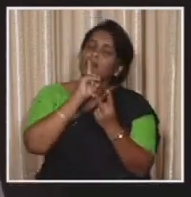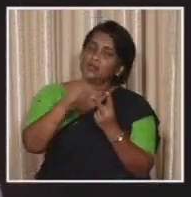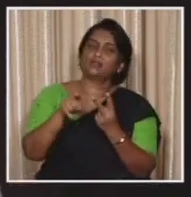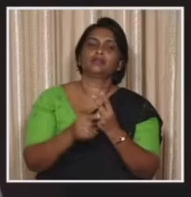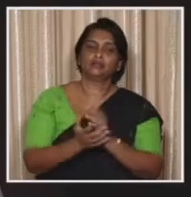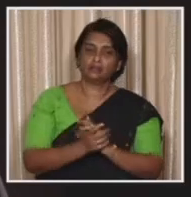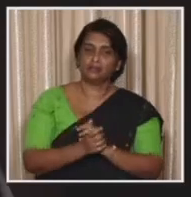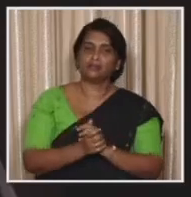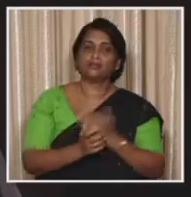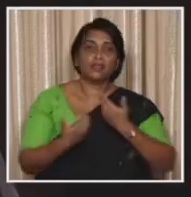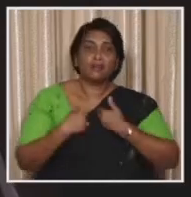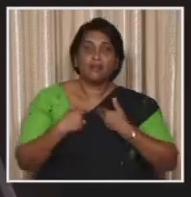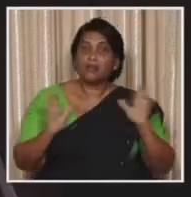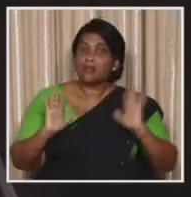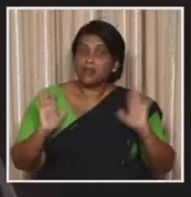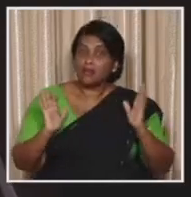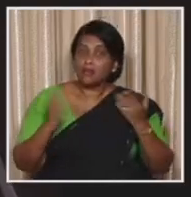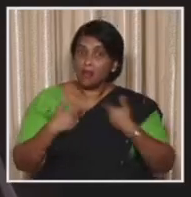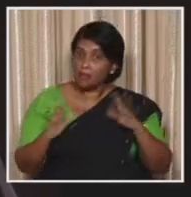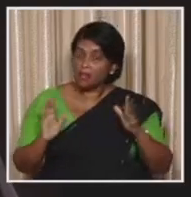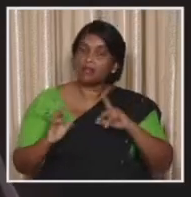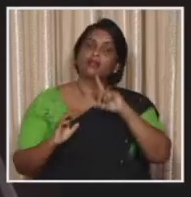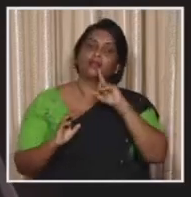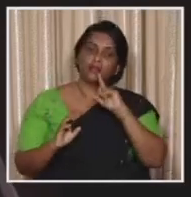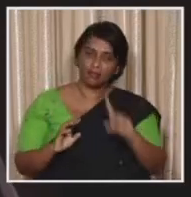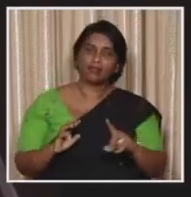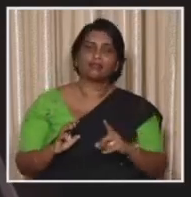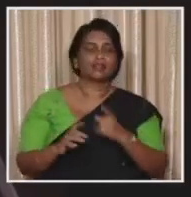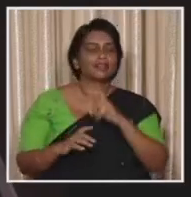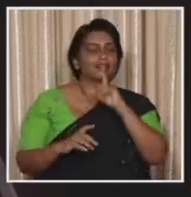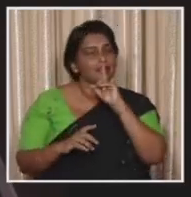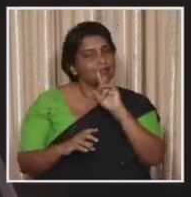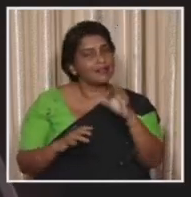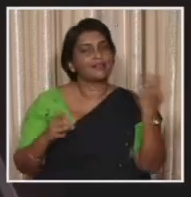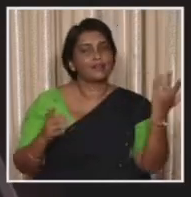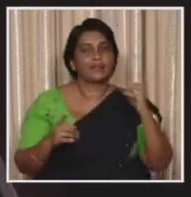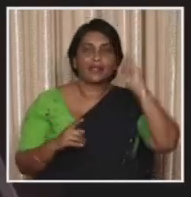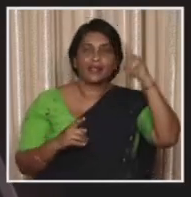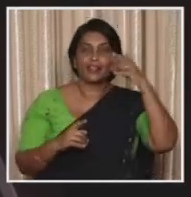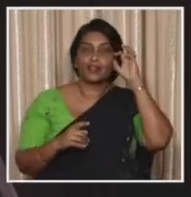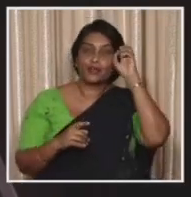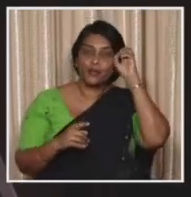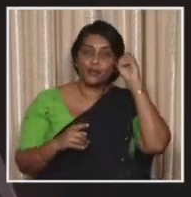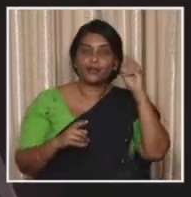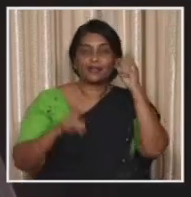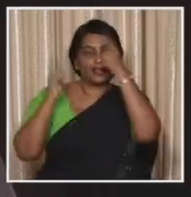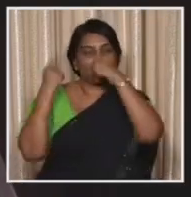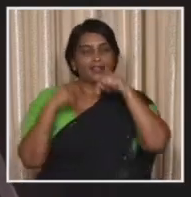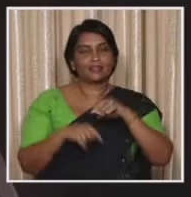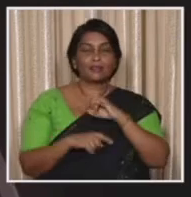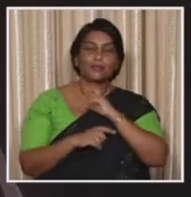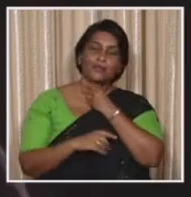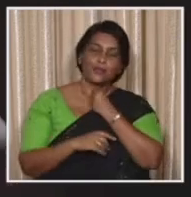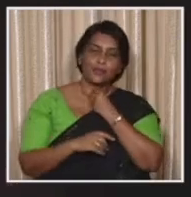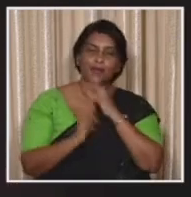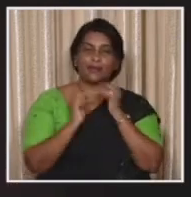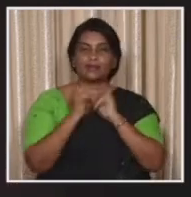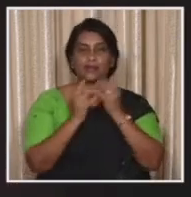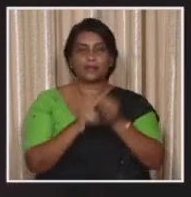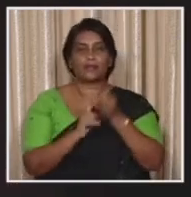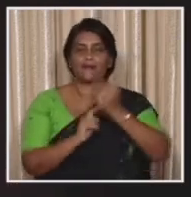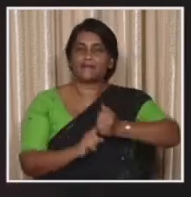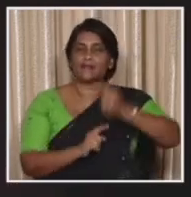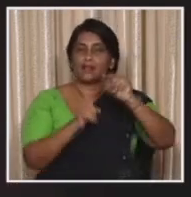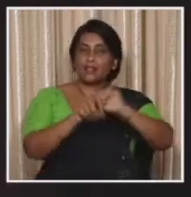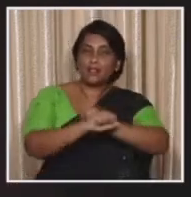කියන්නේ මම නෙවෙයි කියන්නේ. එහෙම කියන්න බැරුව හෙට උදේ ඉඳලා රිද්දියන්දගෙන ඇවිල්ලා බොරුවට සජිත් ප්‍රේමදාස